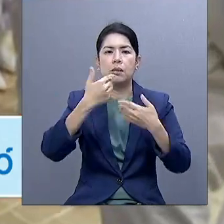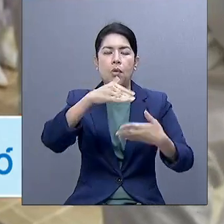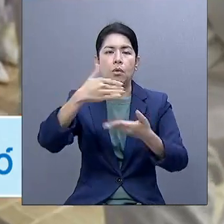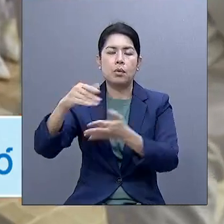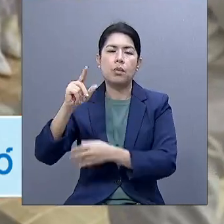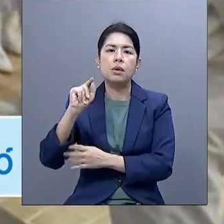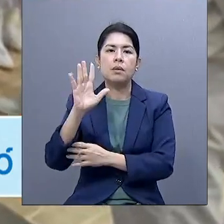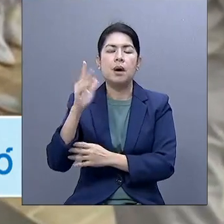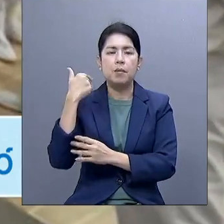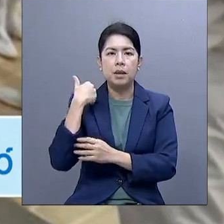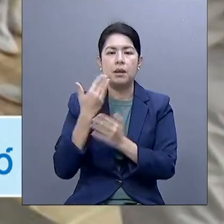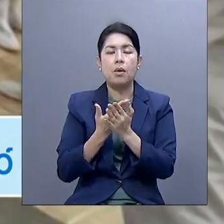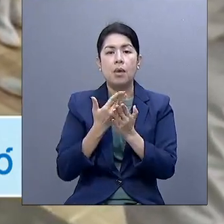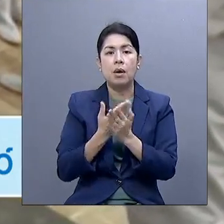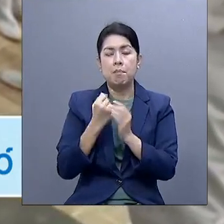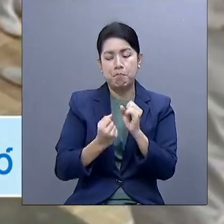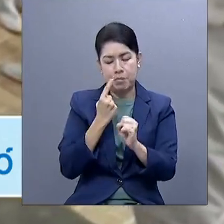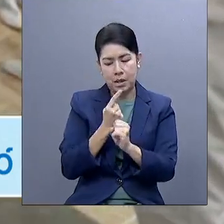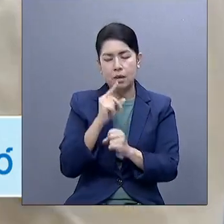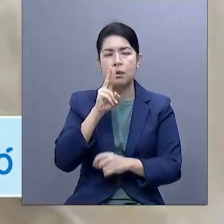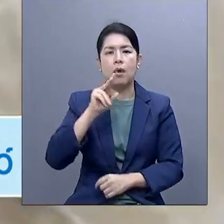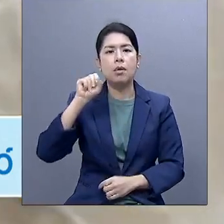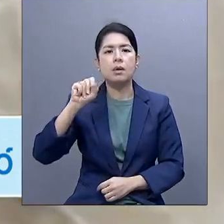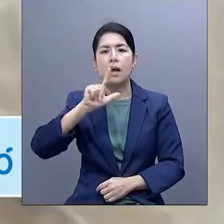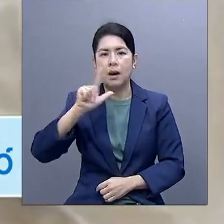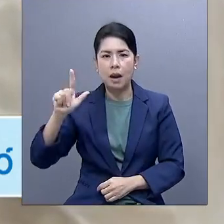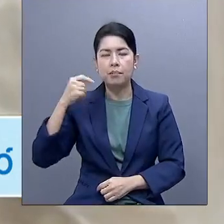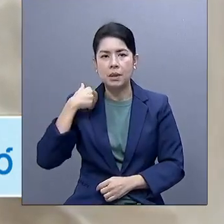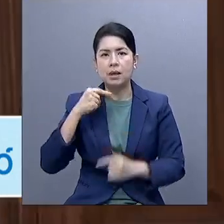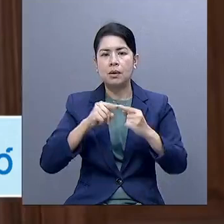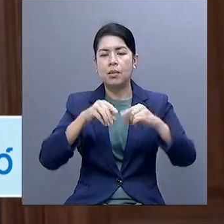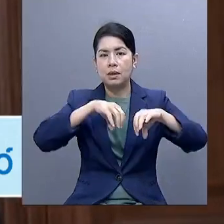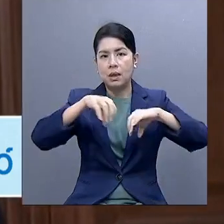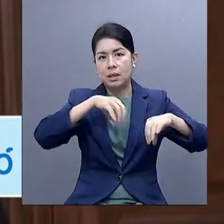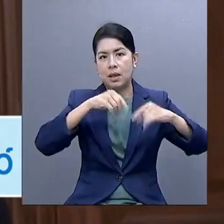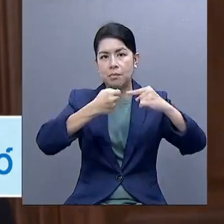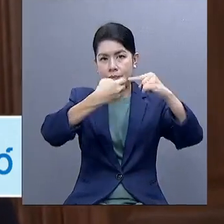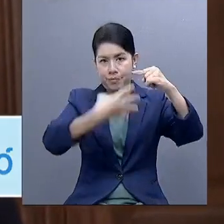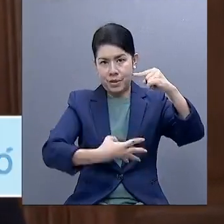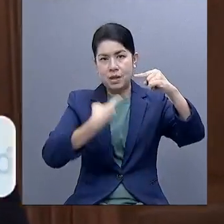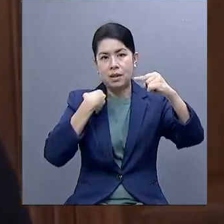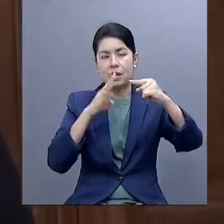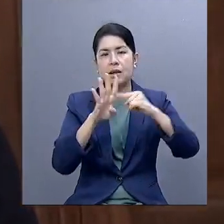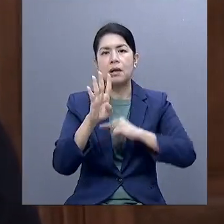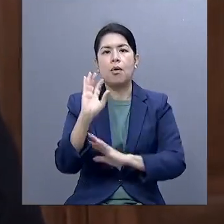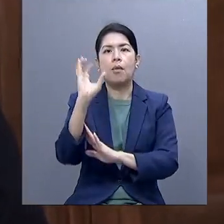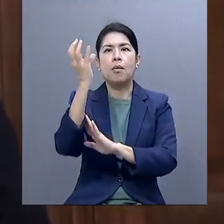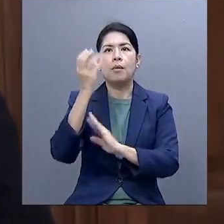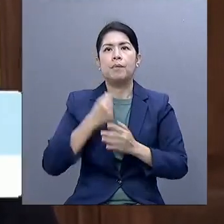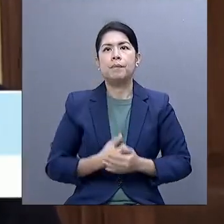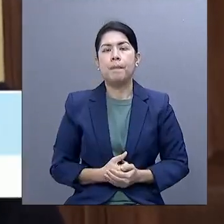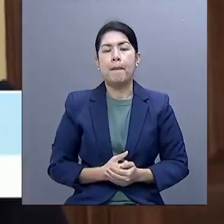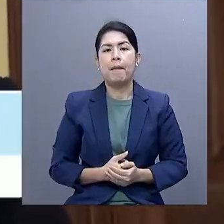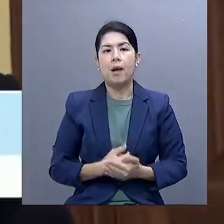ากกว่า 200,000 ล้านบาทต่อปีซึ่งจัดอยู่ในอันดับที่4ของโลกเลยนะครับ แล้วก็เรามีมิ